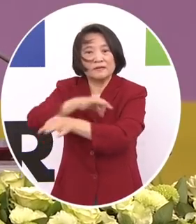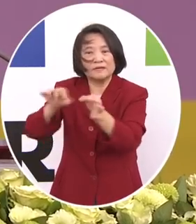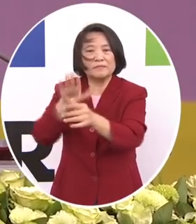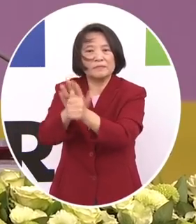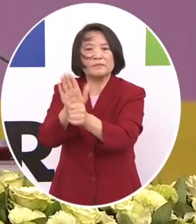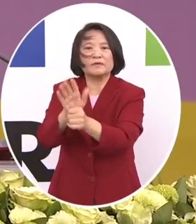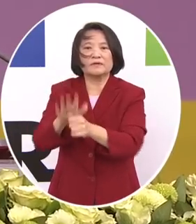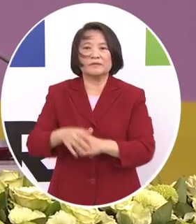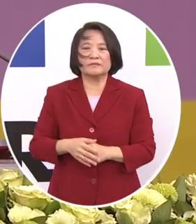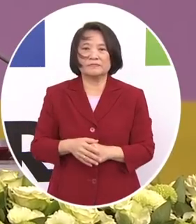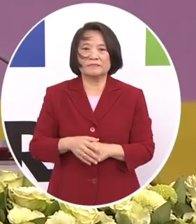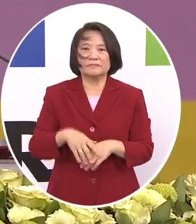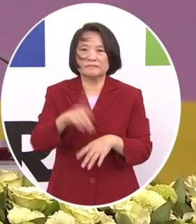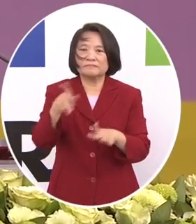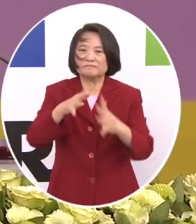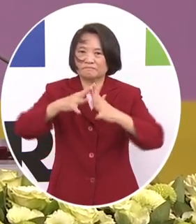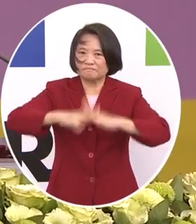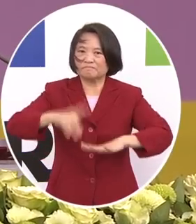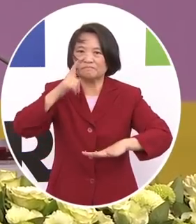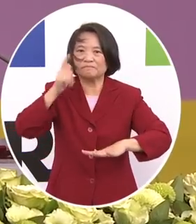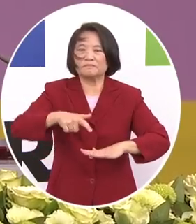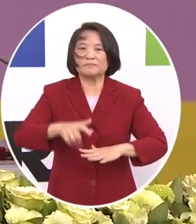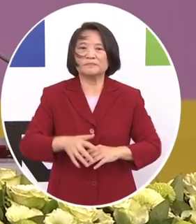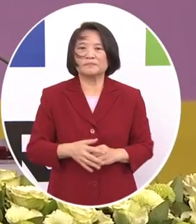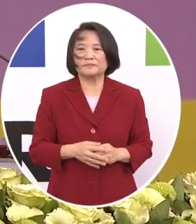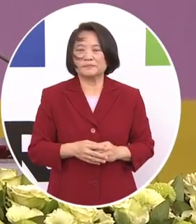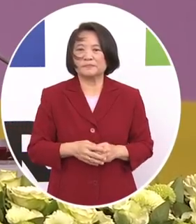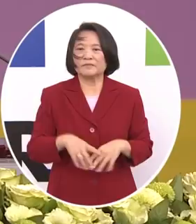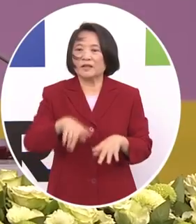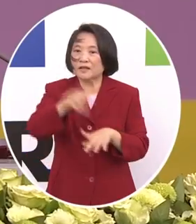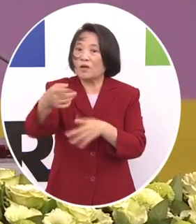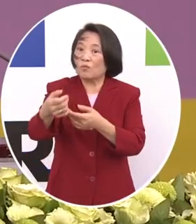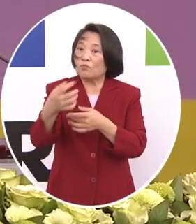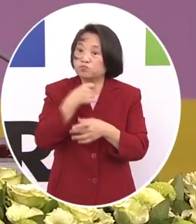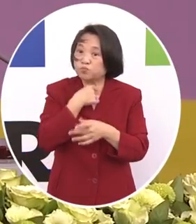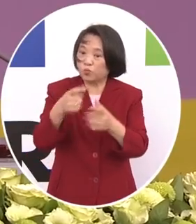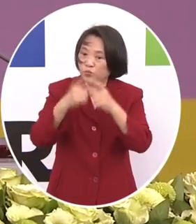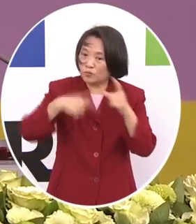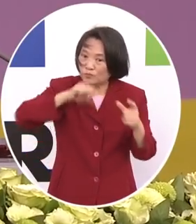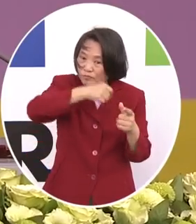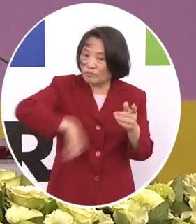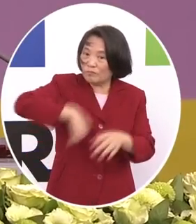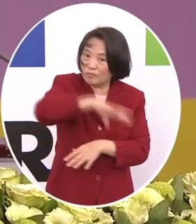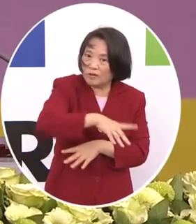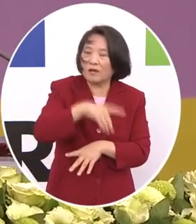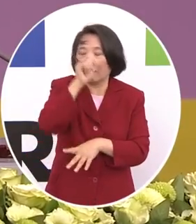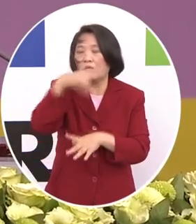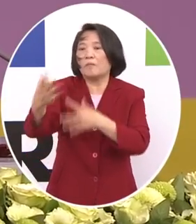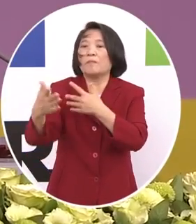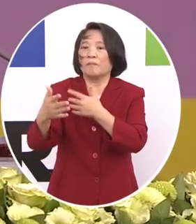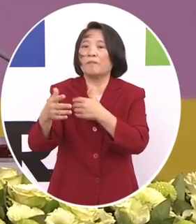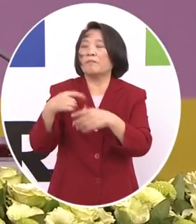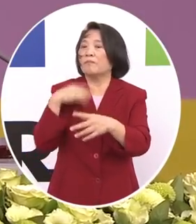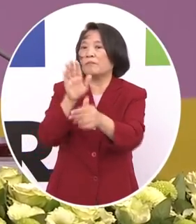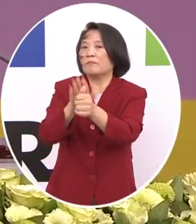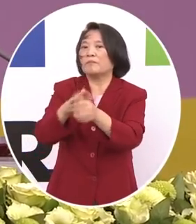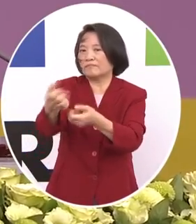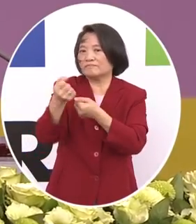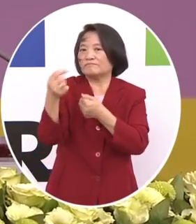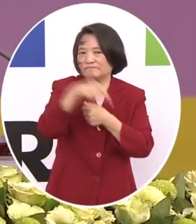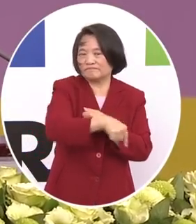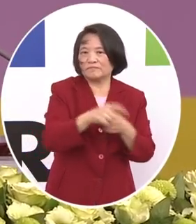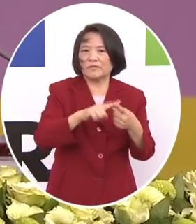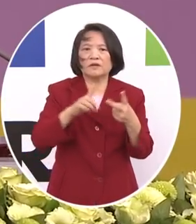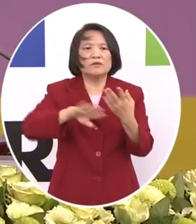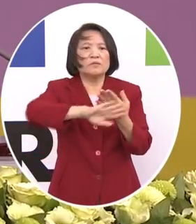局生产基地，愿意回台湾投资的台商我们鼎力相助，如果希望到其